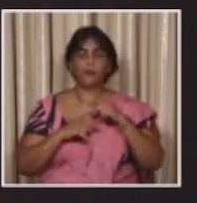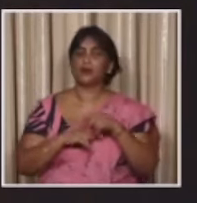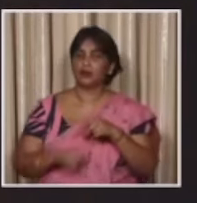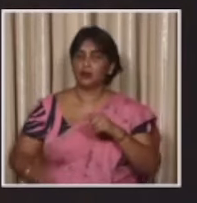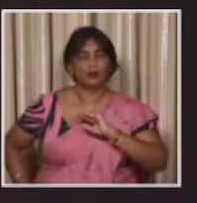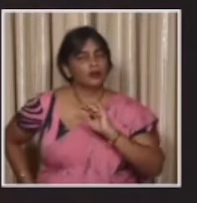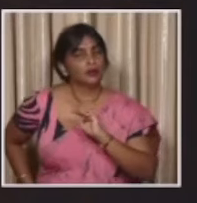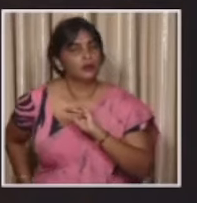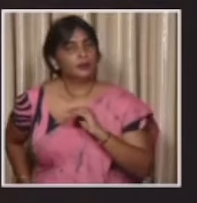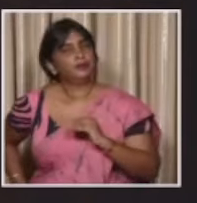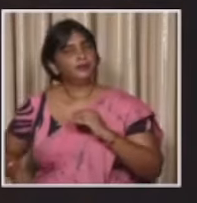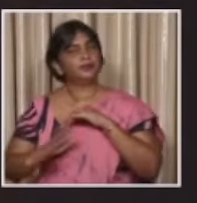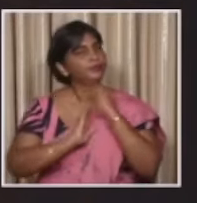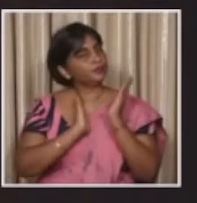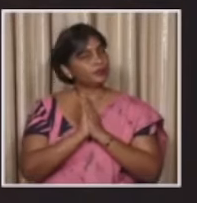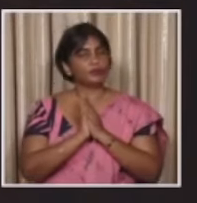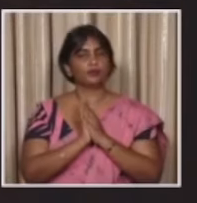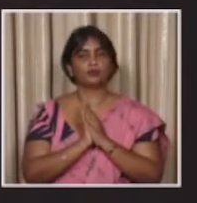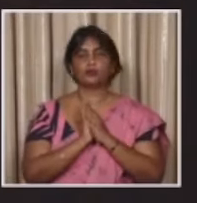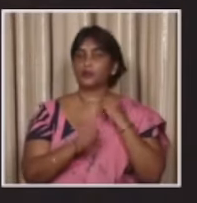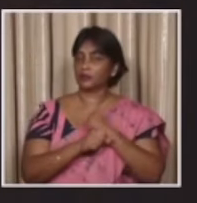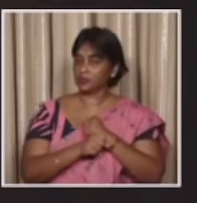හැම රජයක්ම